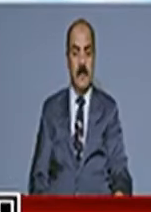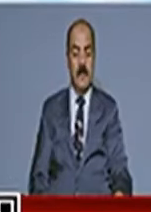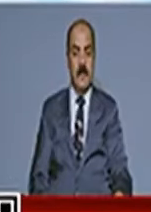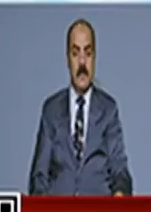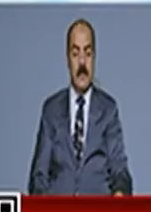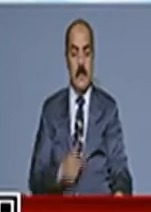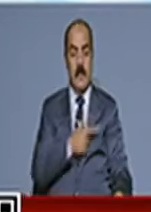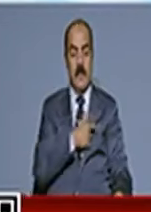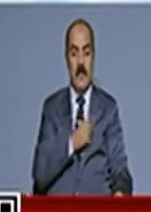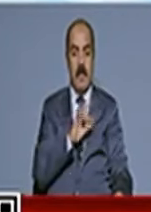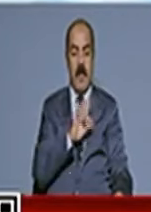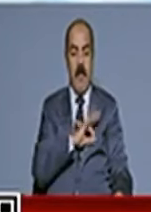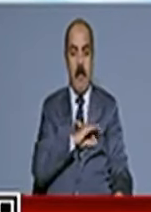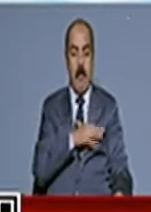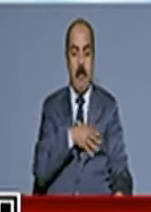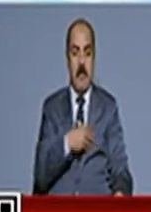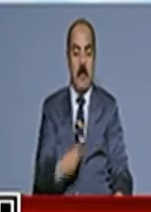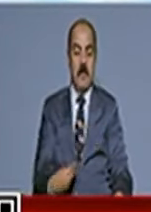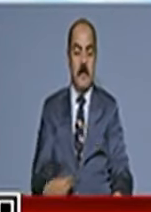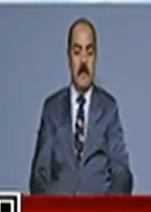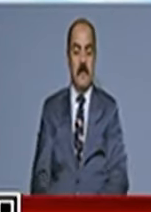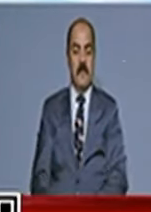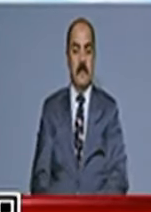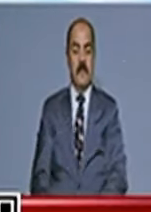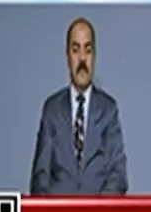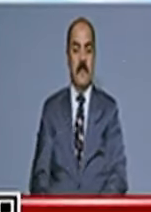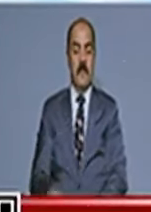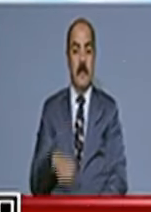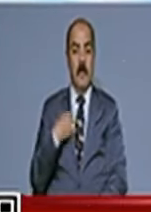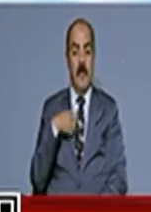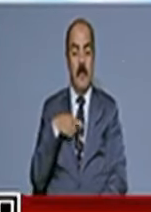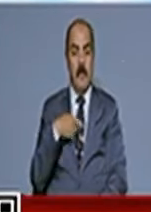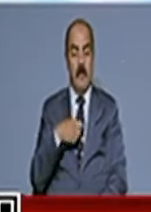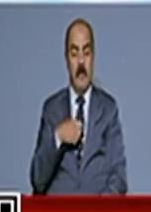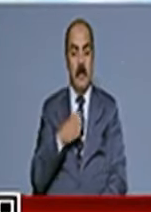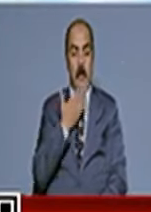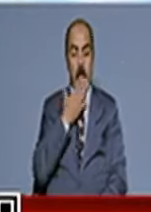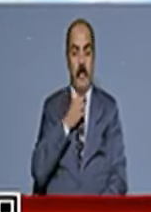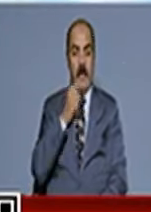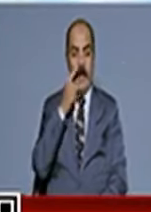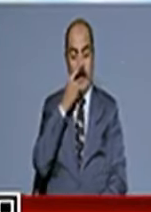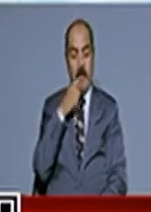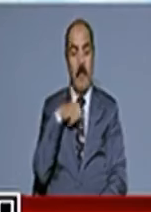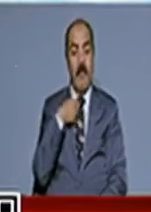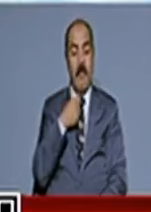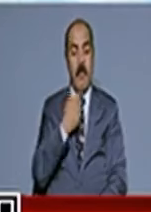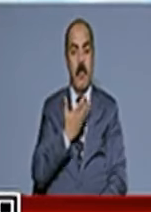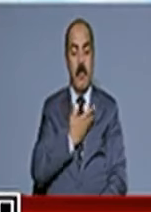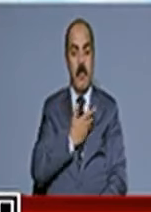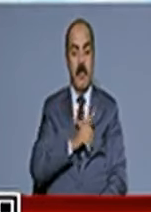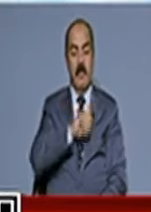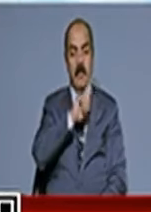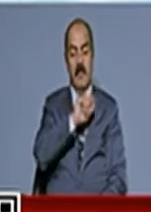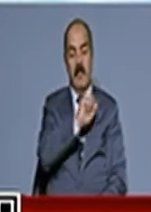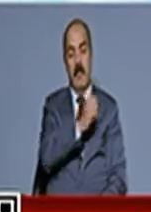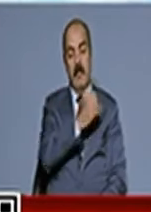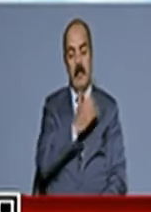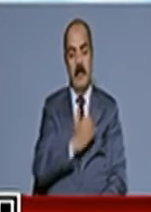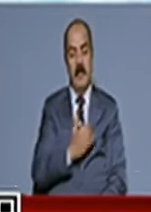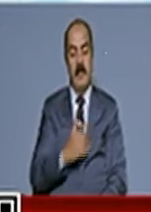بسم الله الرحمن الرحيم. فخامة الرئيس فلاديمير بوتين رئيس روسيا